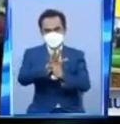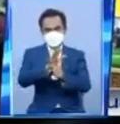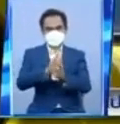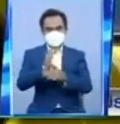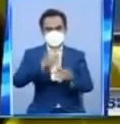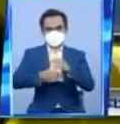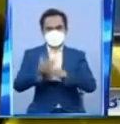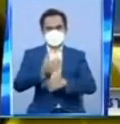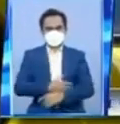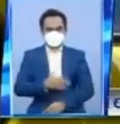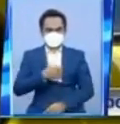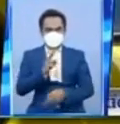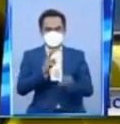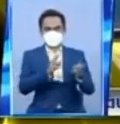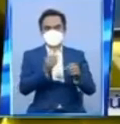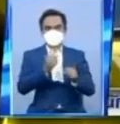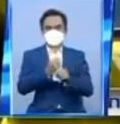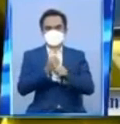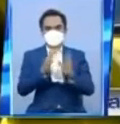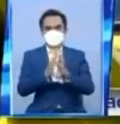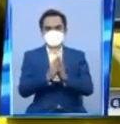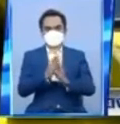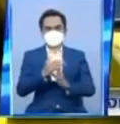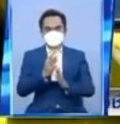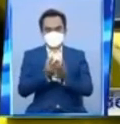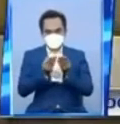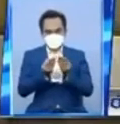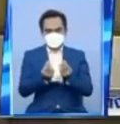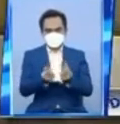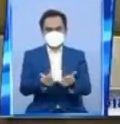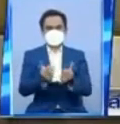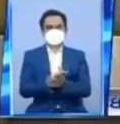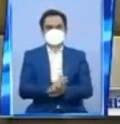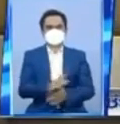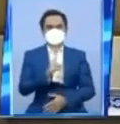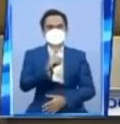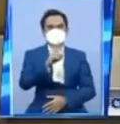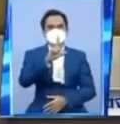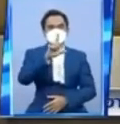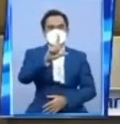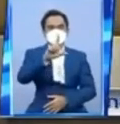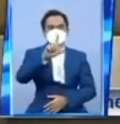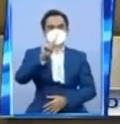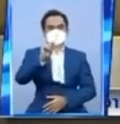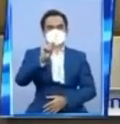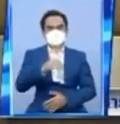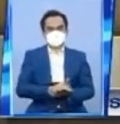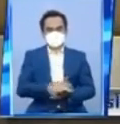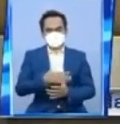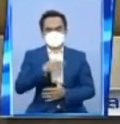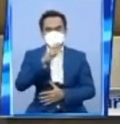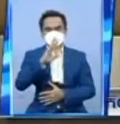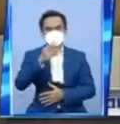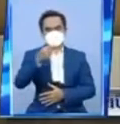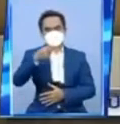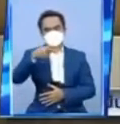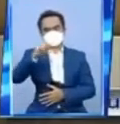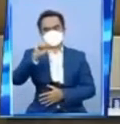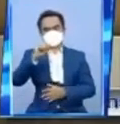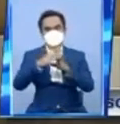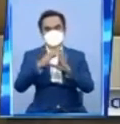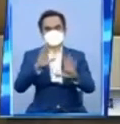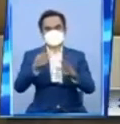-19 ท่านจองคิวออนไลน์ล่วงหน้าไปเลยคุณลุงจดแอปพลิเคชันนะครับ DLT Smart Queue เป็นของกรมการขนส่งท